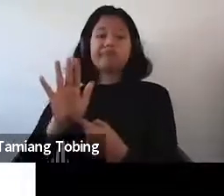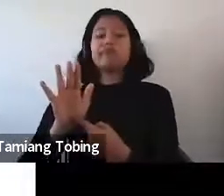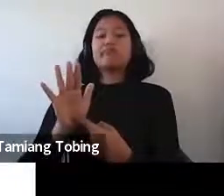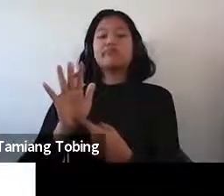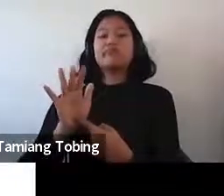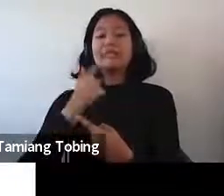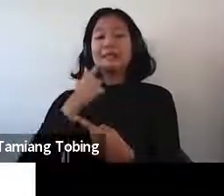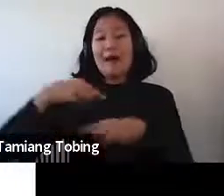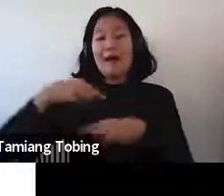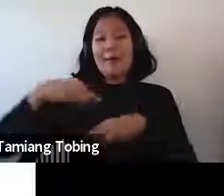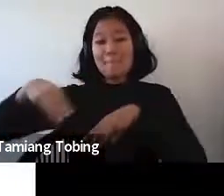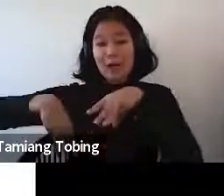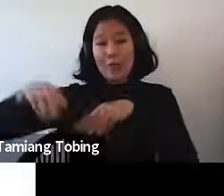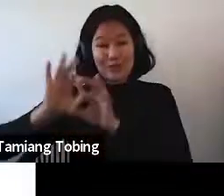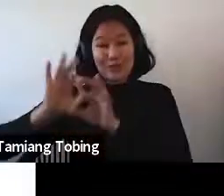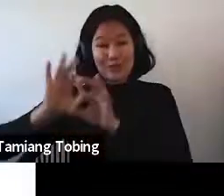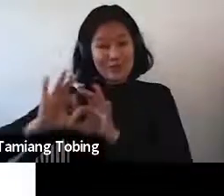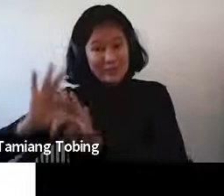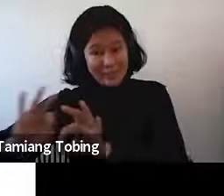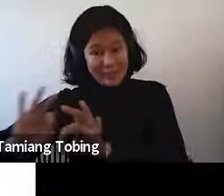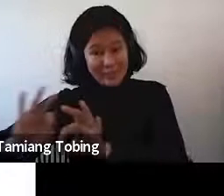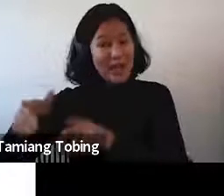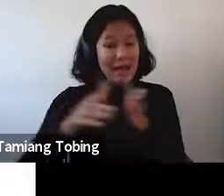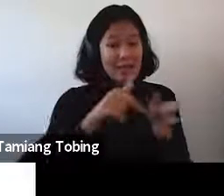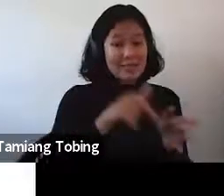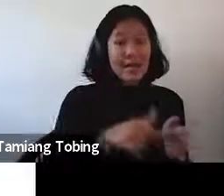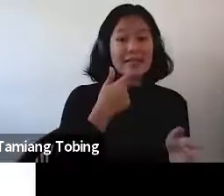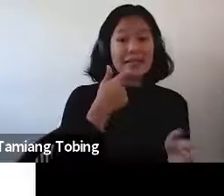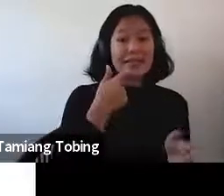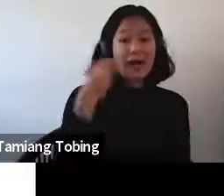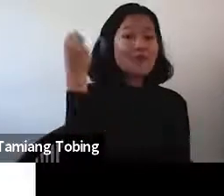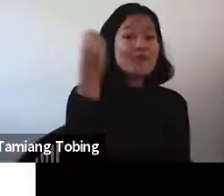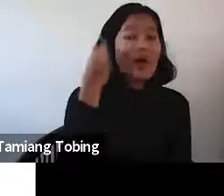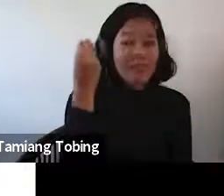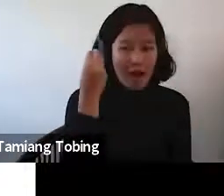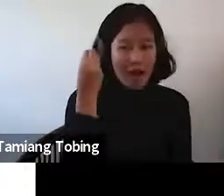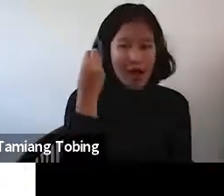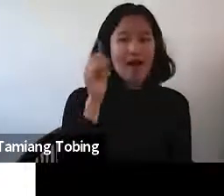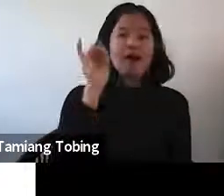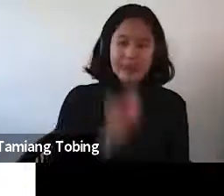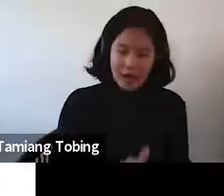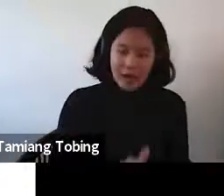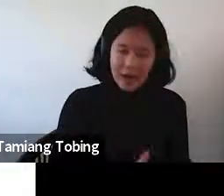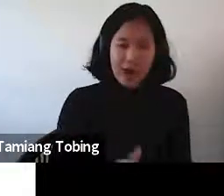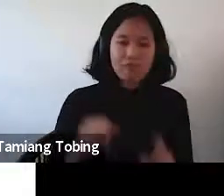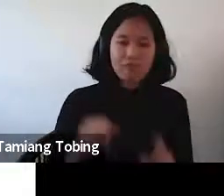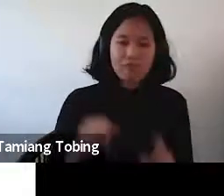Malioboro yang lengang, yang sepi ya. Sektor turisme itu memang terpukul ya. Ini ada